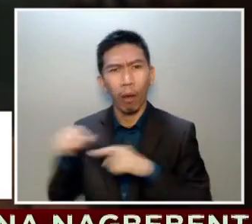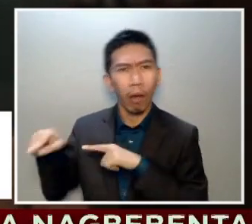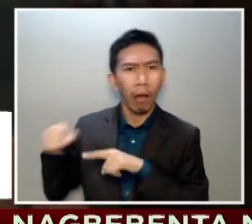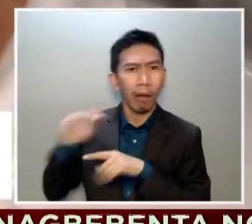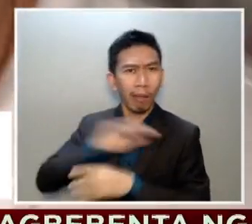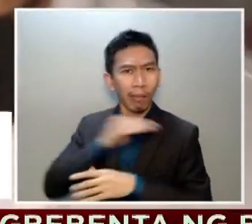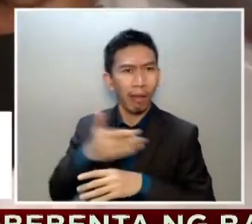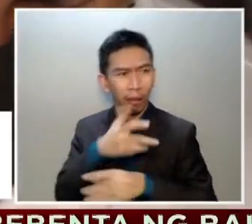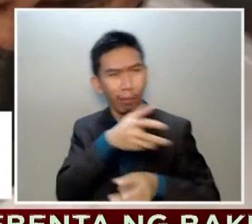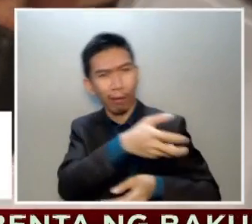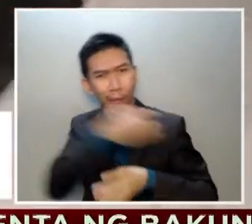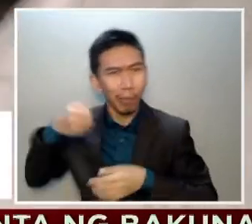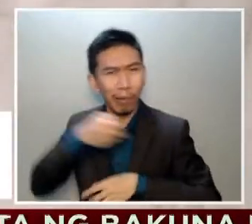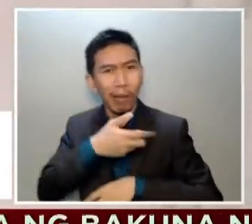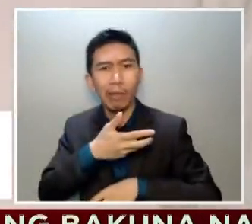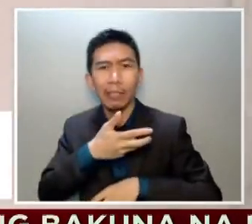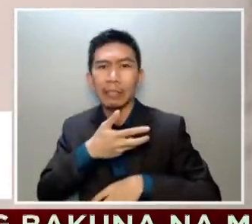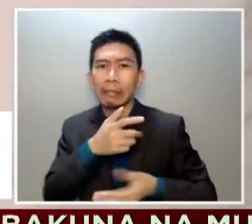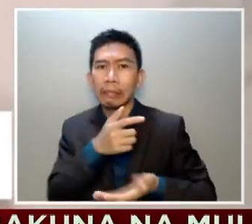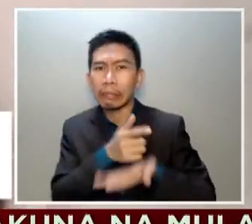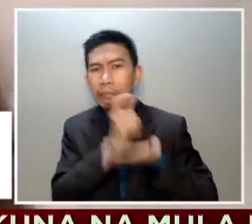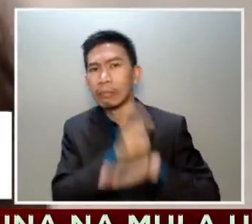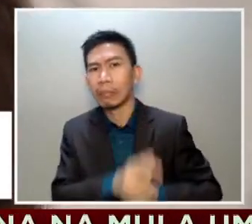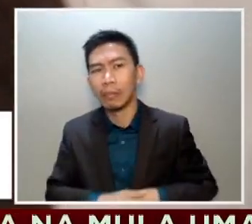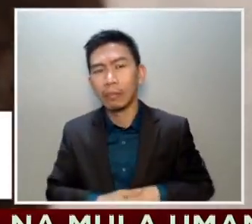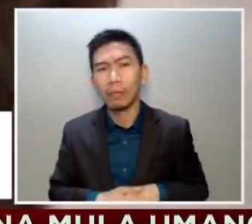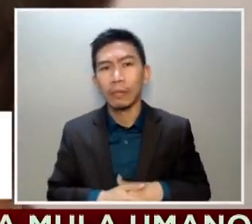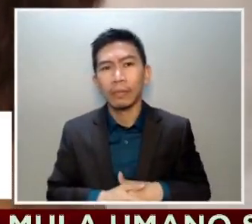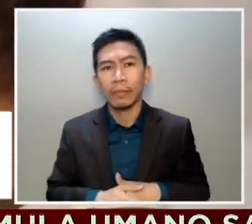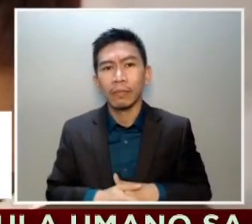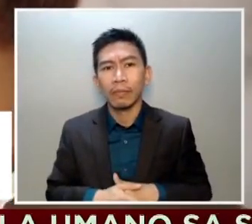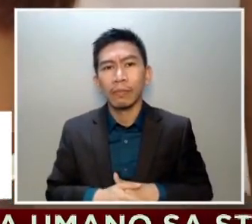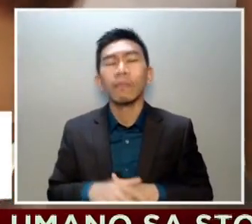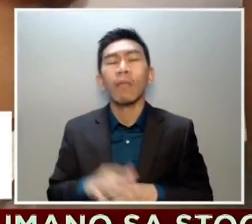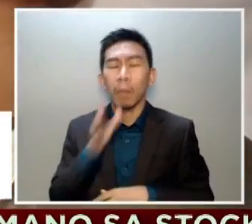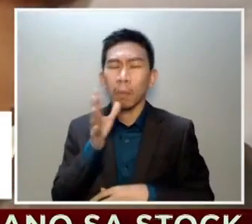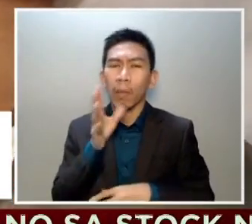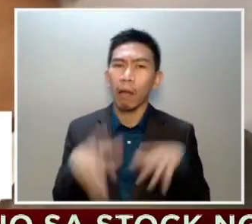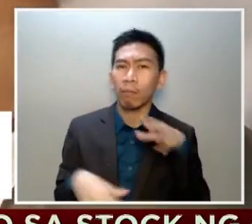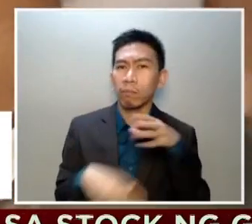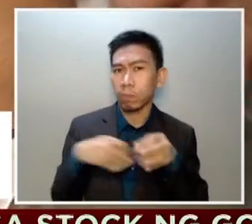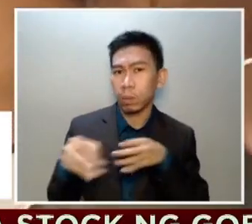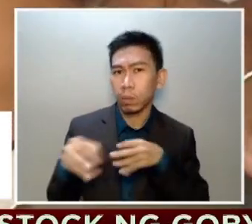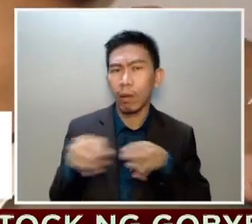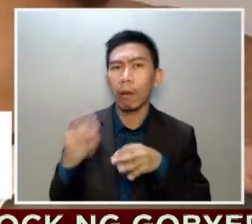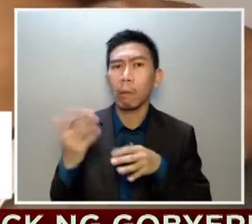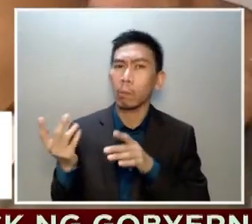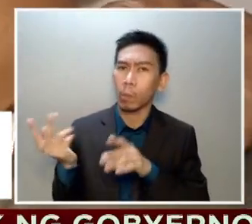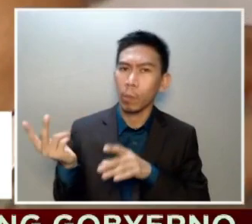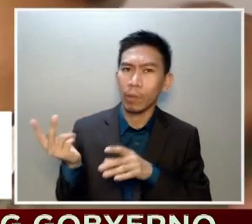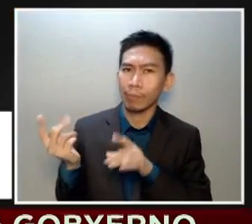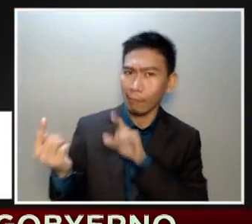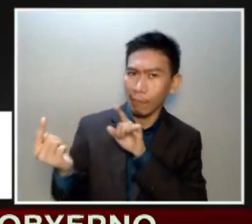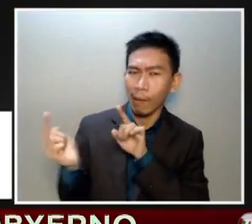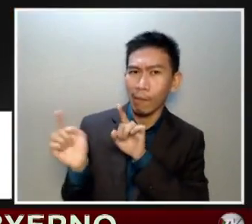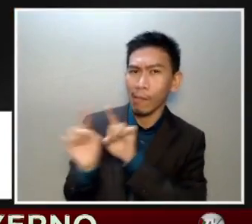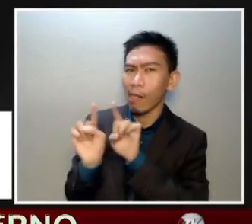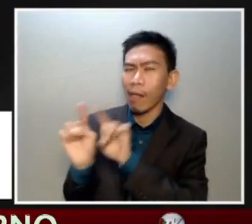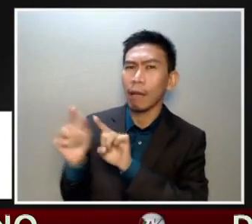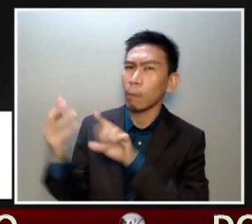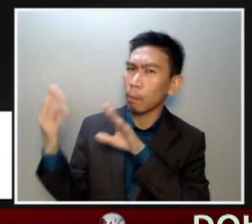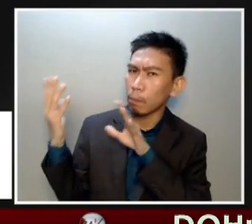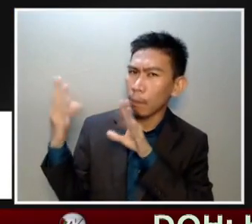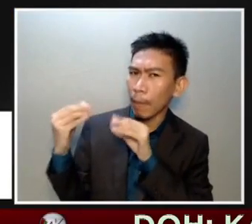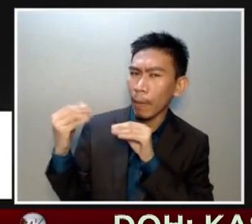baril yung anak ko? Dagdag pa ng ina, kausap pa niya si Edwin sa labas ng kanilang bahay kahapon ng tanghali, pero